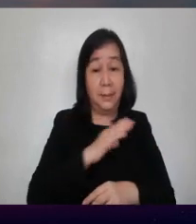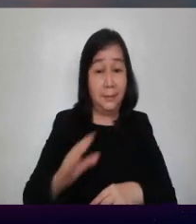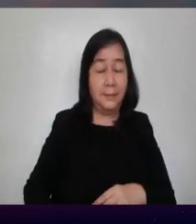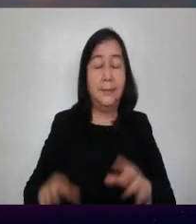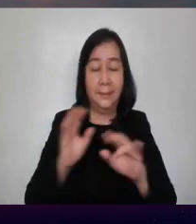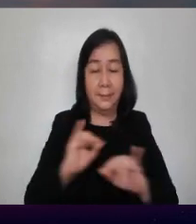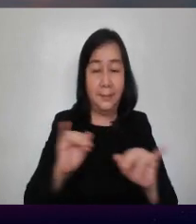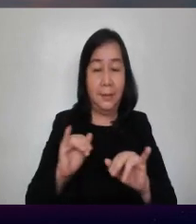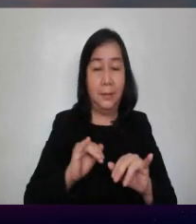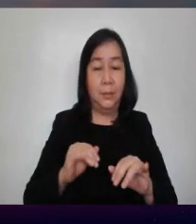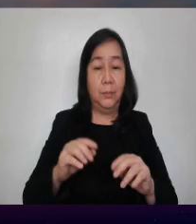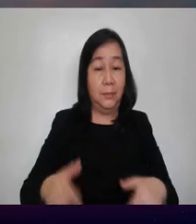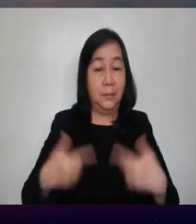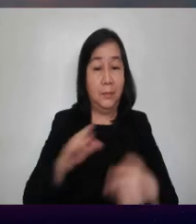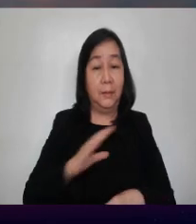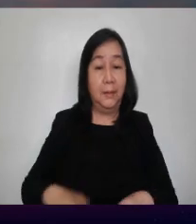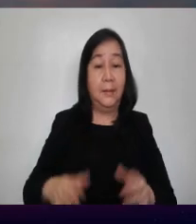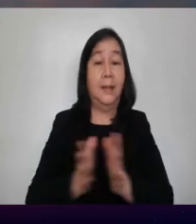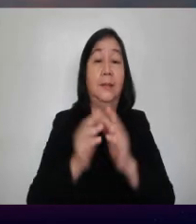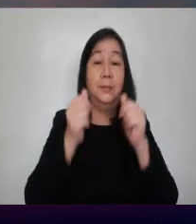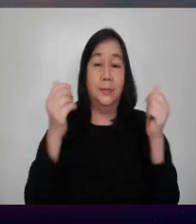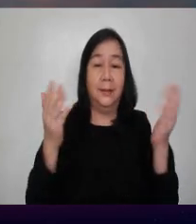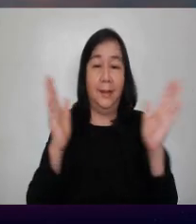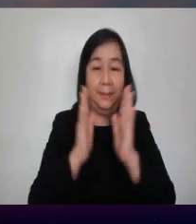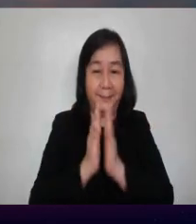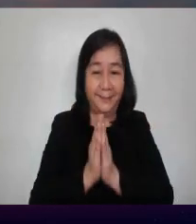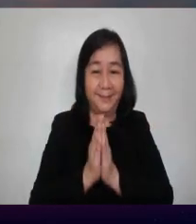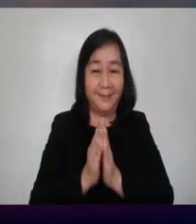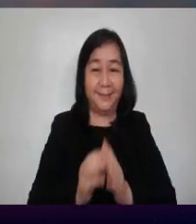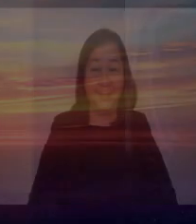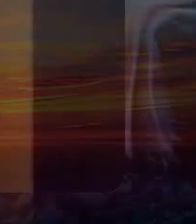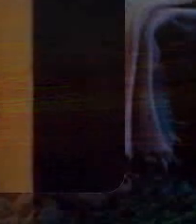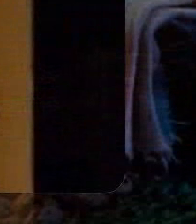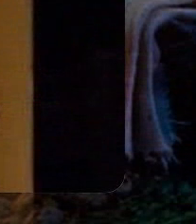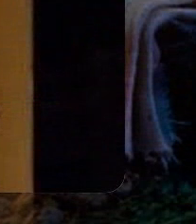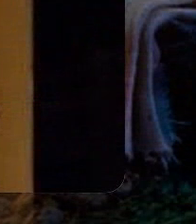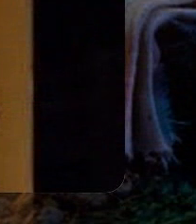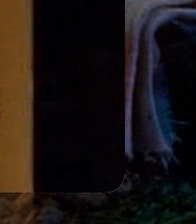ring bubuhay sa atin. Alleluia. Amen.